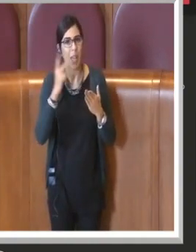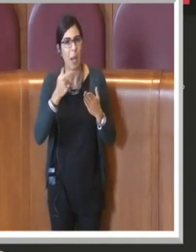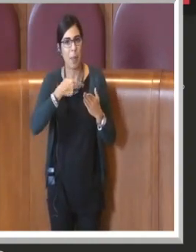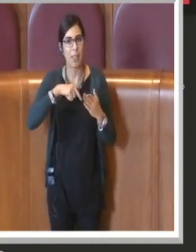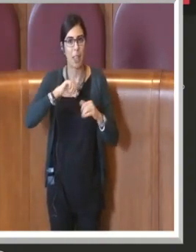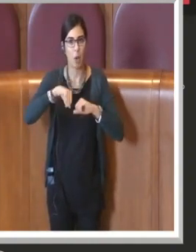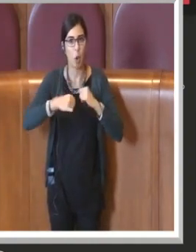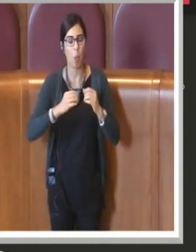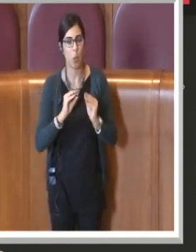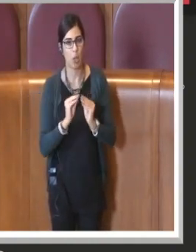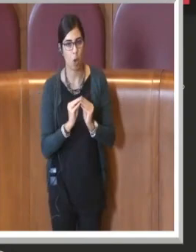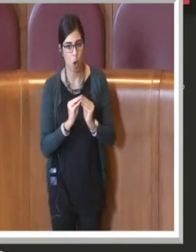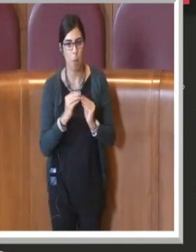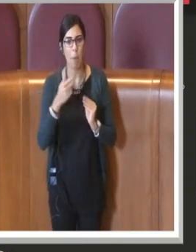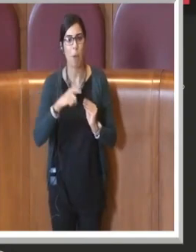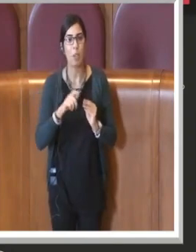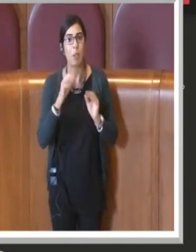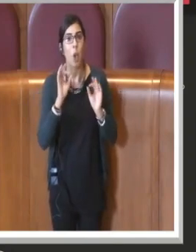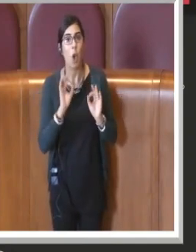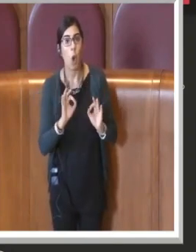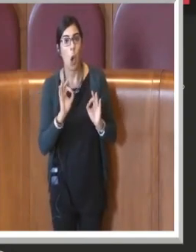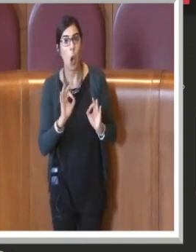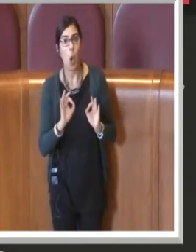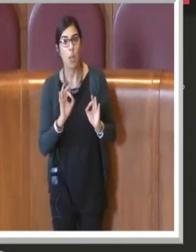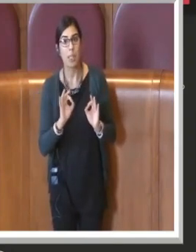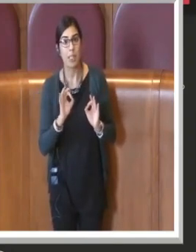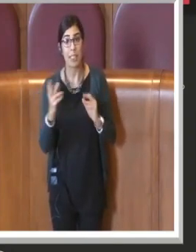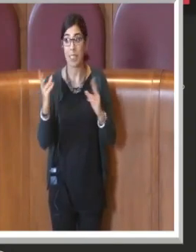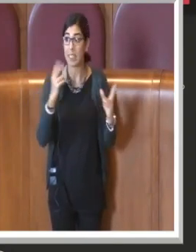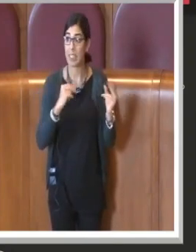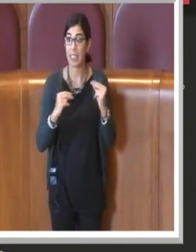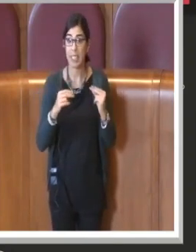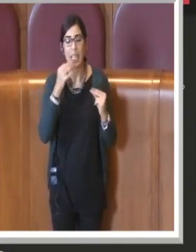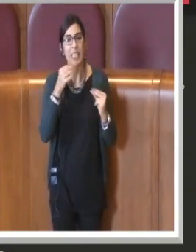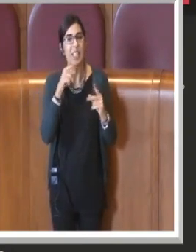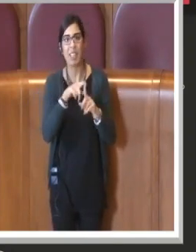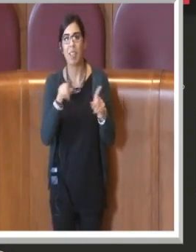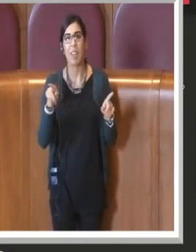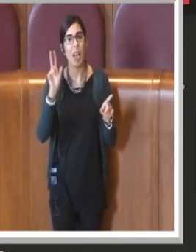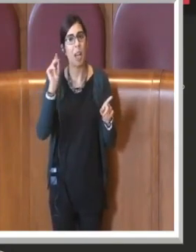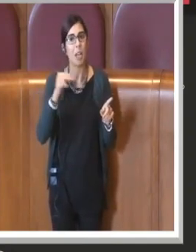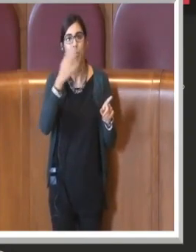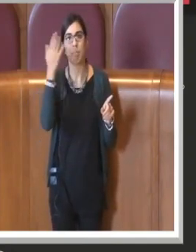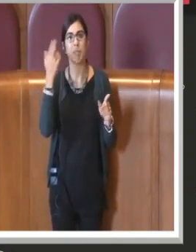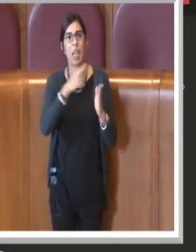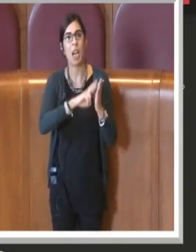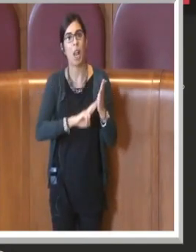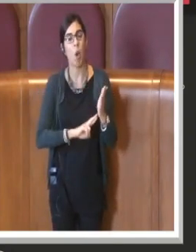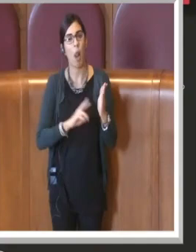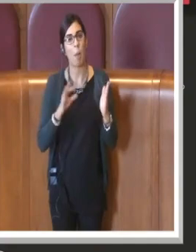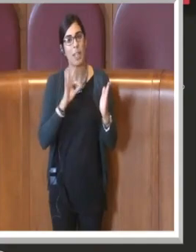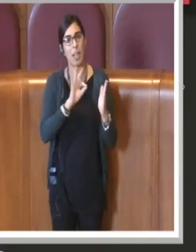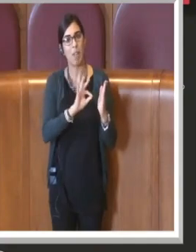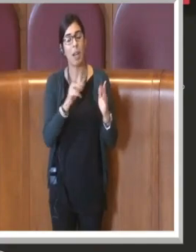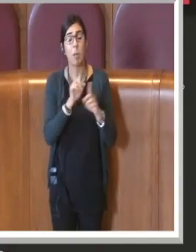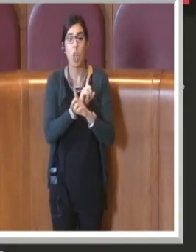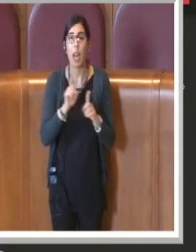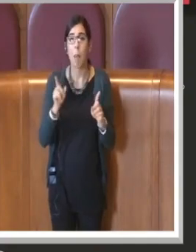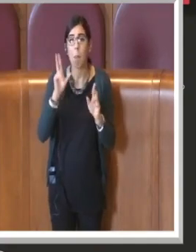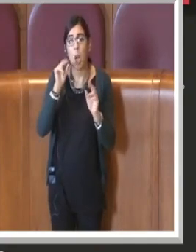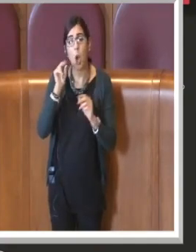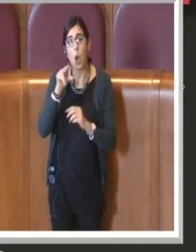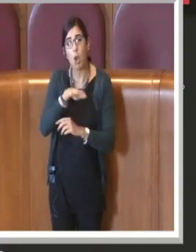e appunto con nessuna conoscenza evidentemente dei regolamenti di riferimento né neanche dei